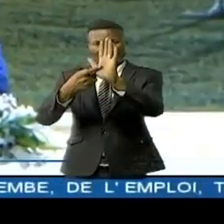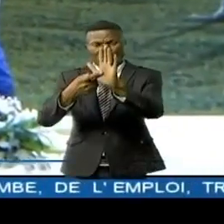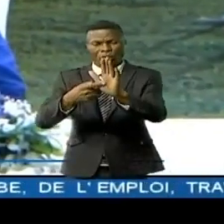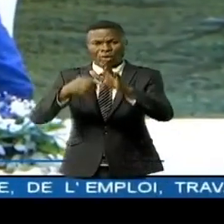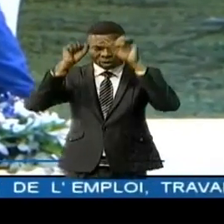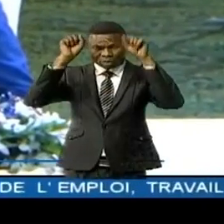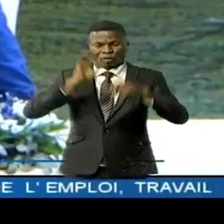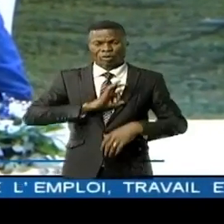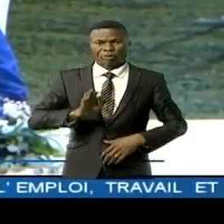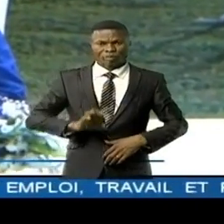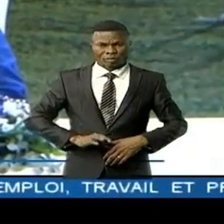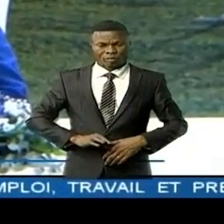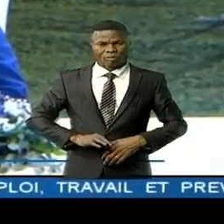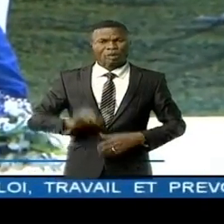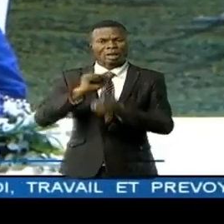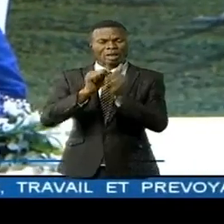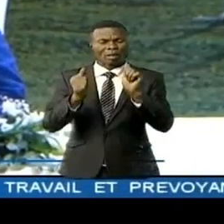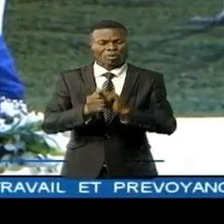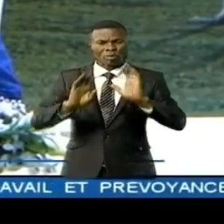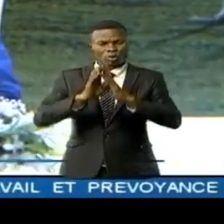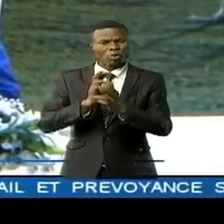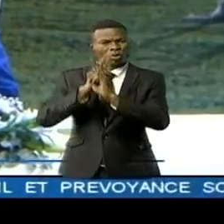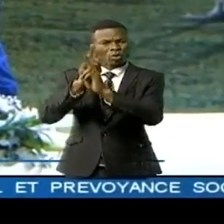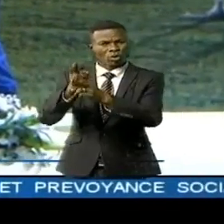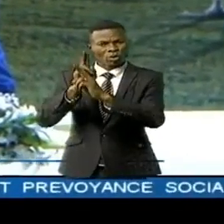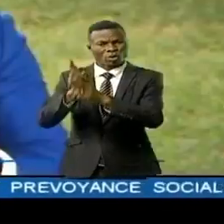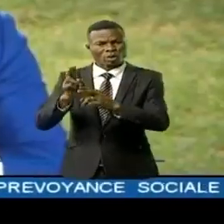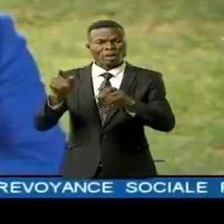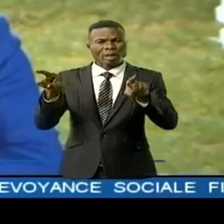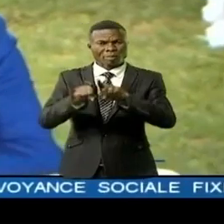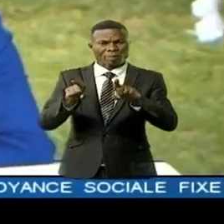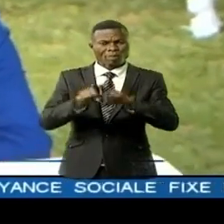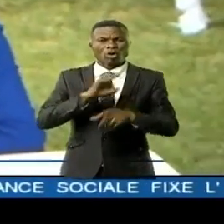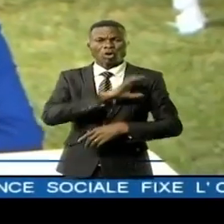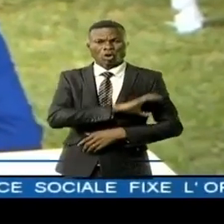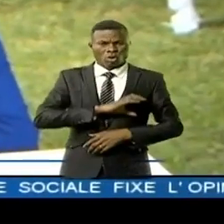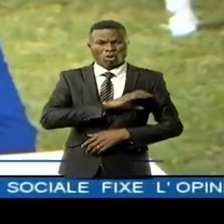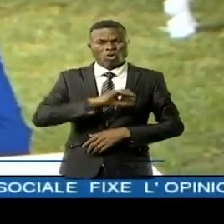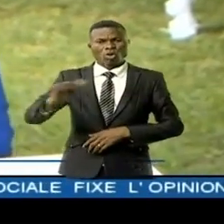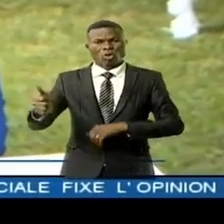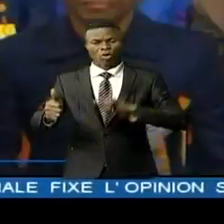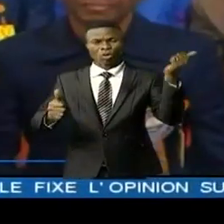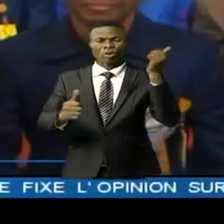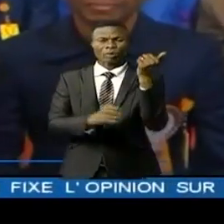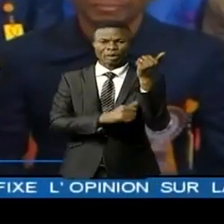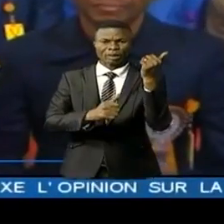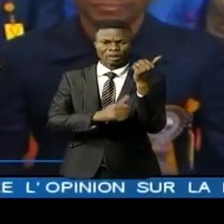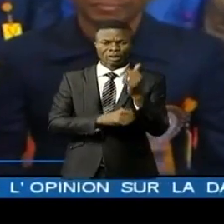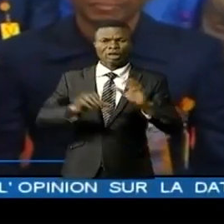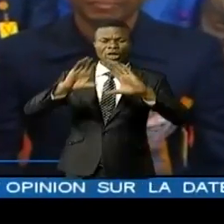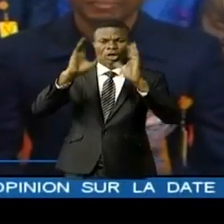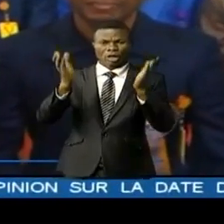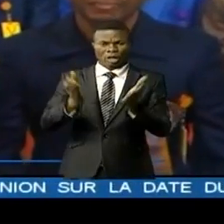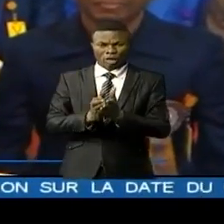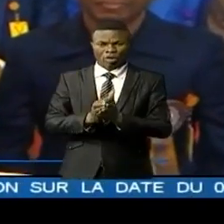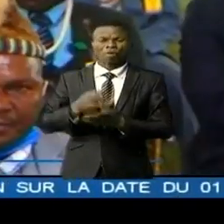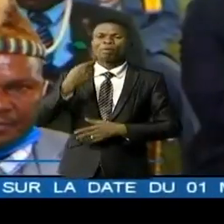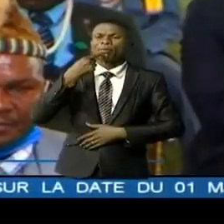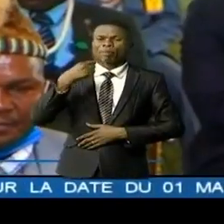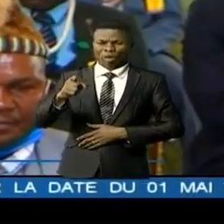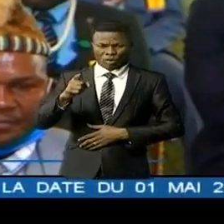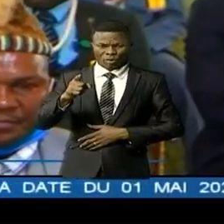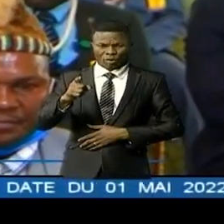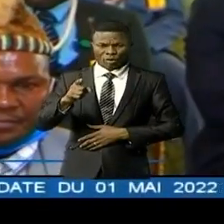l'État leur doléance relative au comportement de quelques-uns de membres de la communauté du Kasaï qui